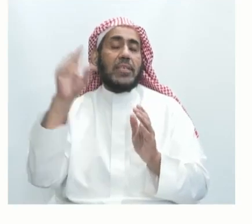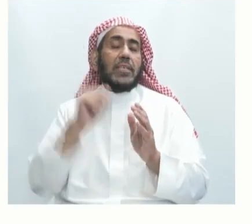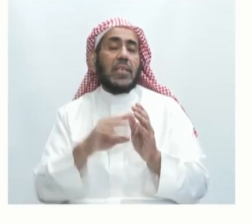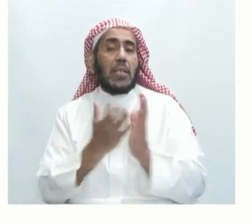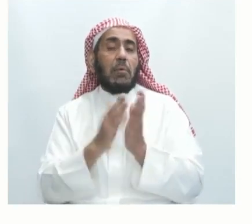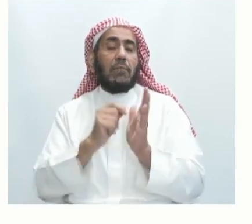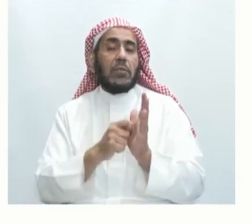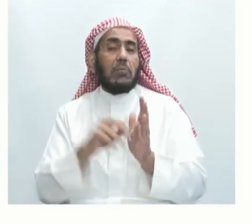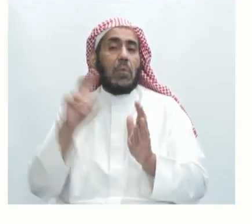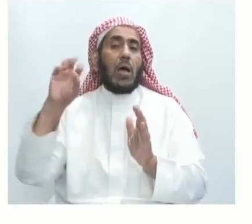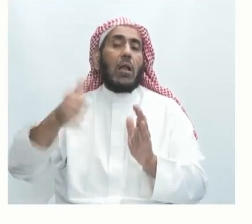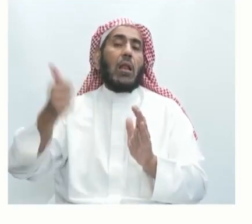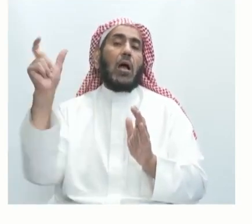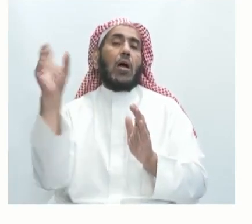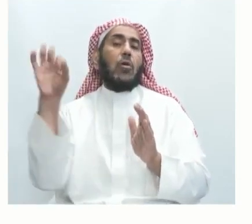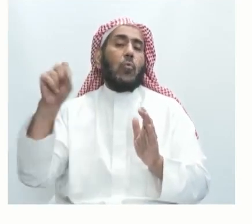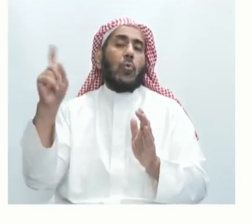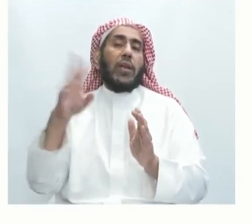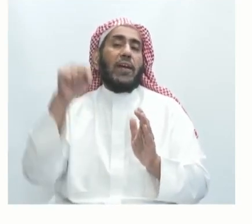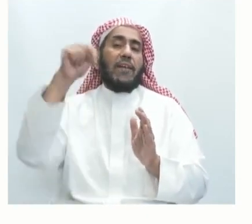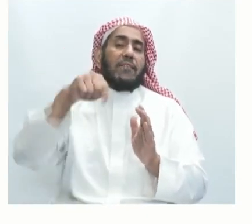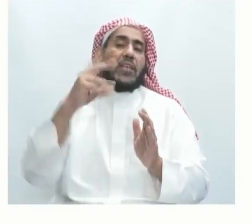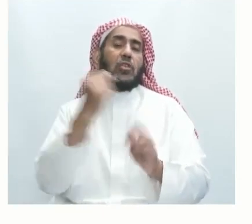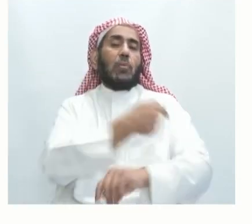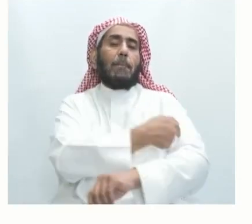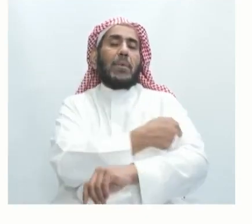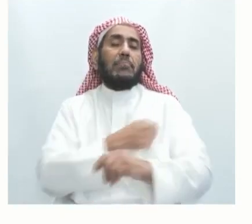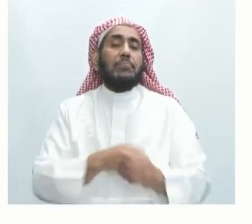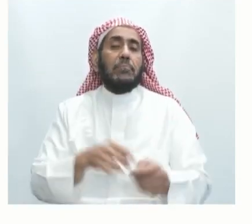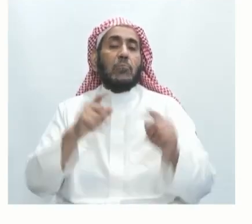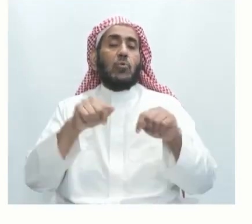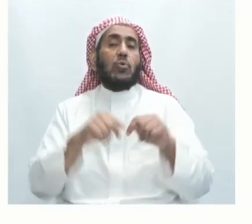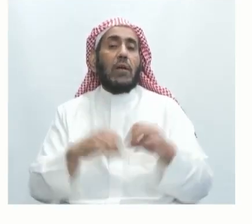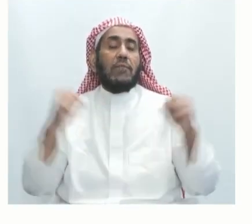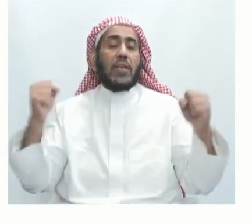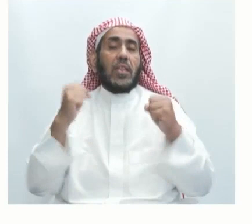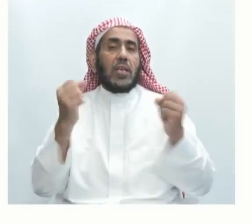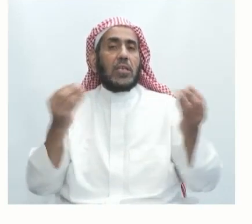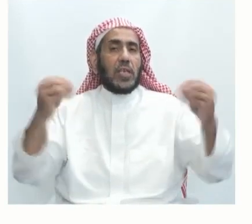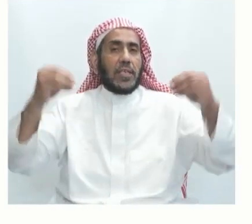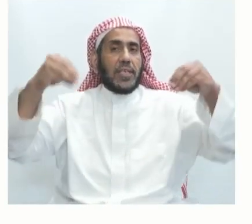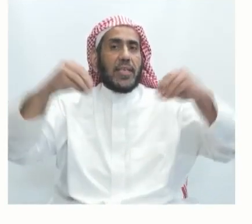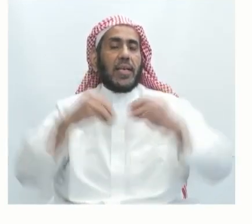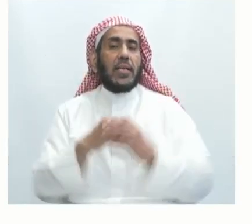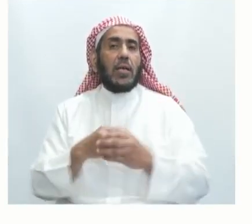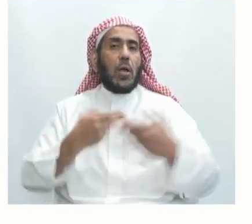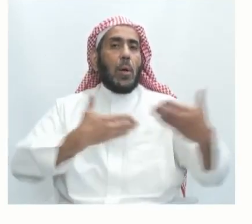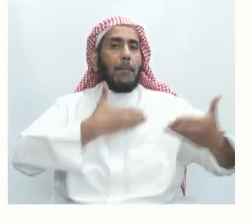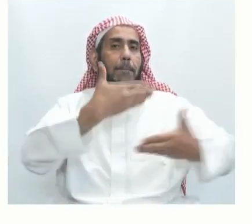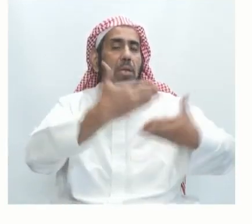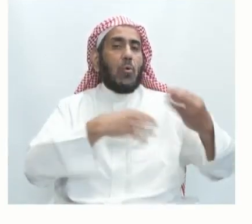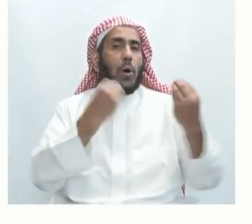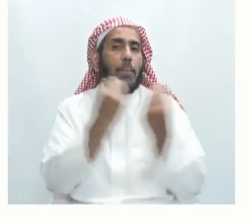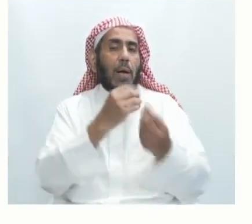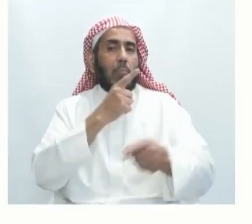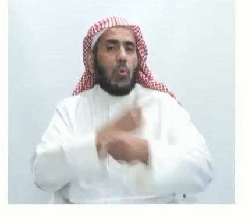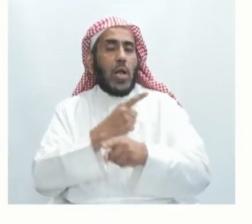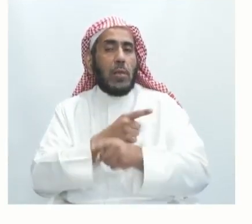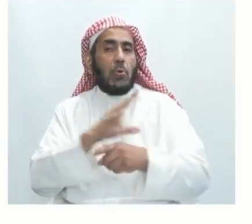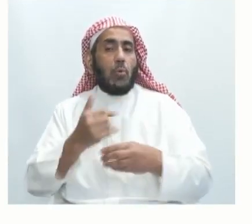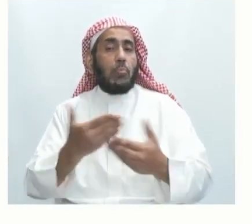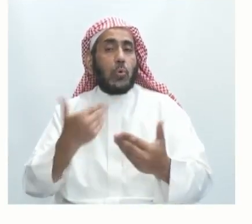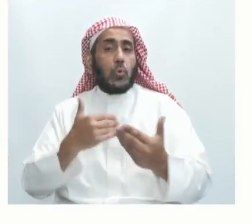الطب سماه القانون في الطب هنا في هذا النشاط الاثرائي بالحوار مع معلمك